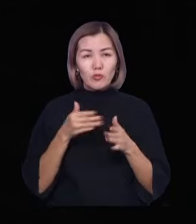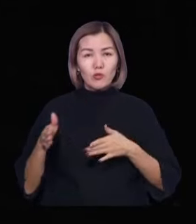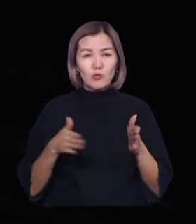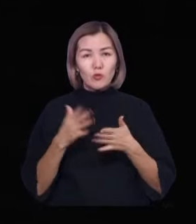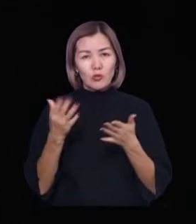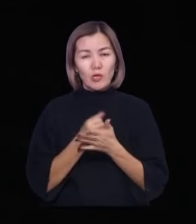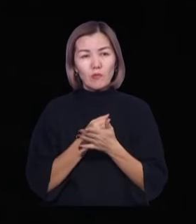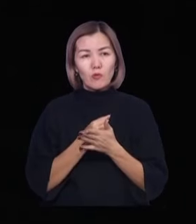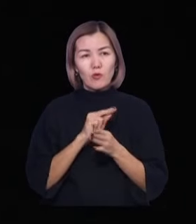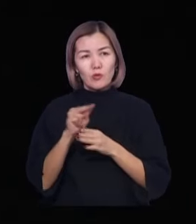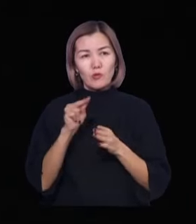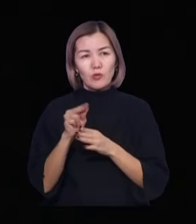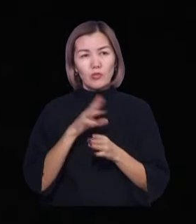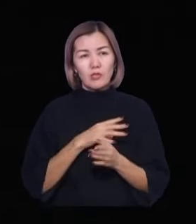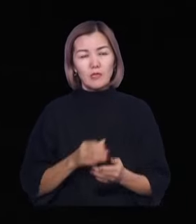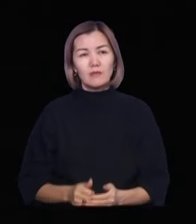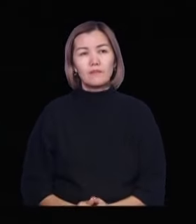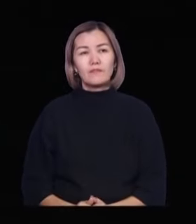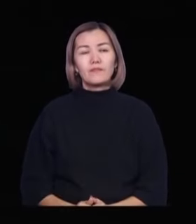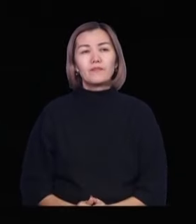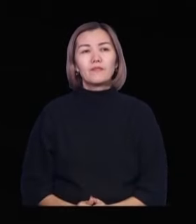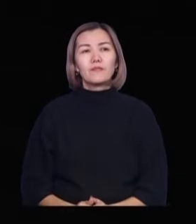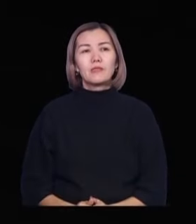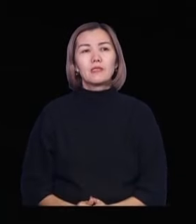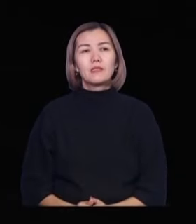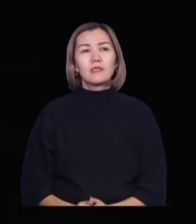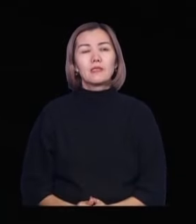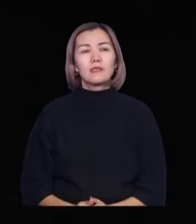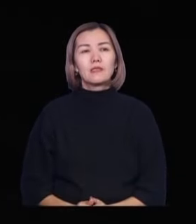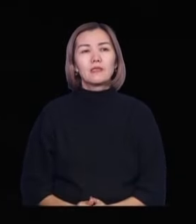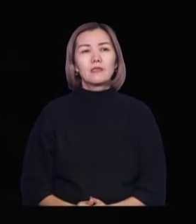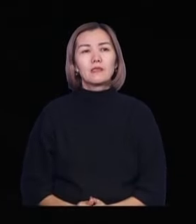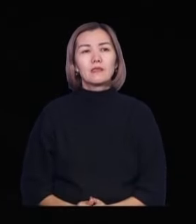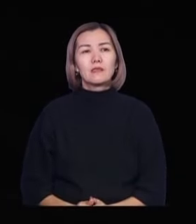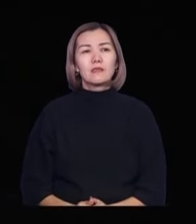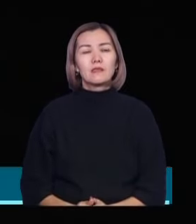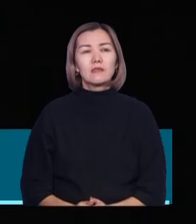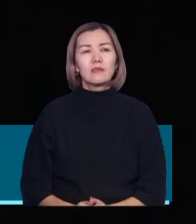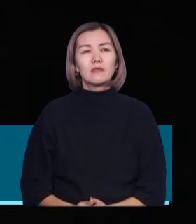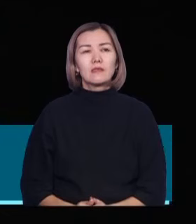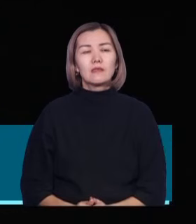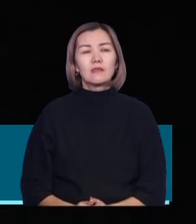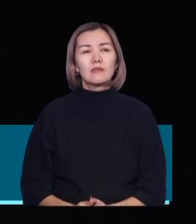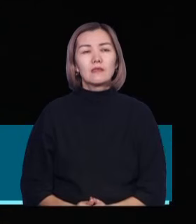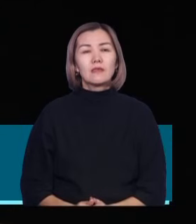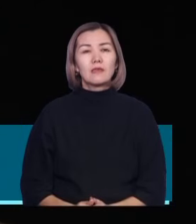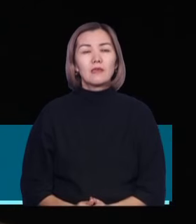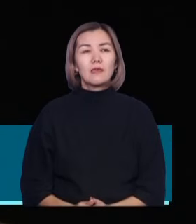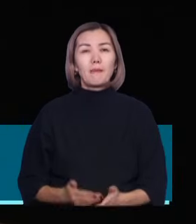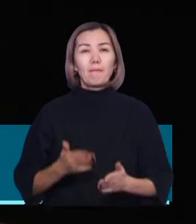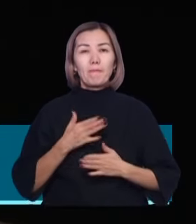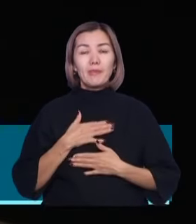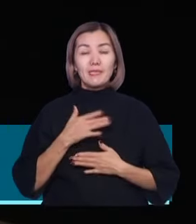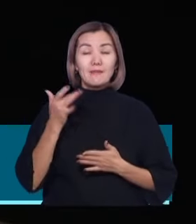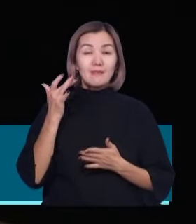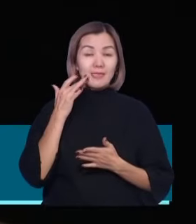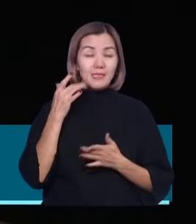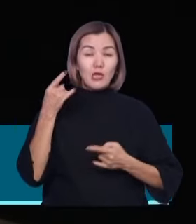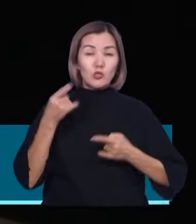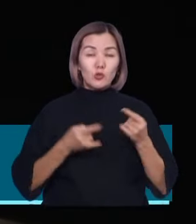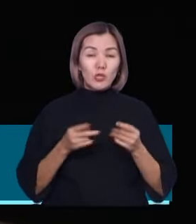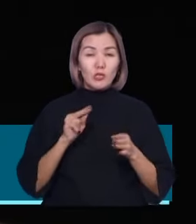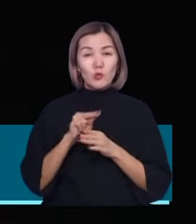Целью нашего дискурса мы всегда преследуем не обучение журналистике как таковой. Дискурста біз үнемі журналистерді